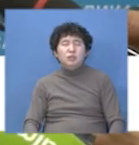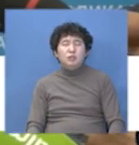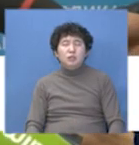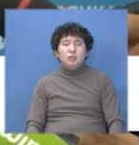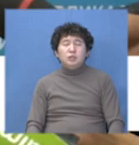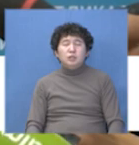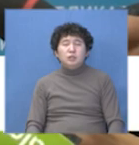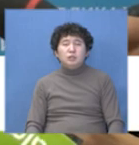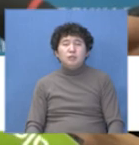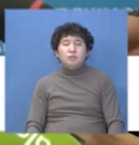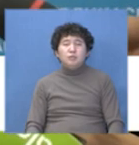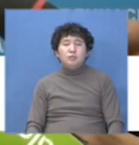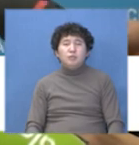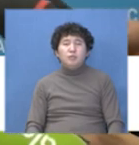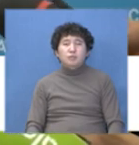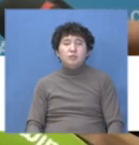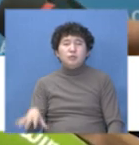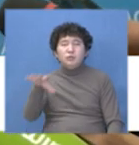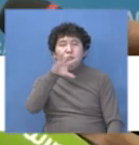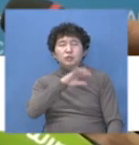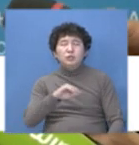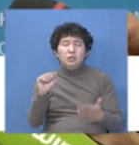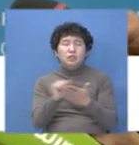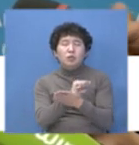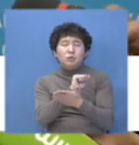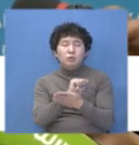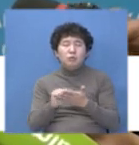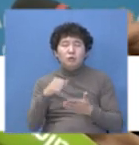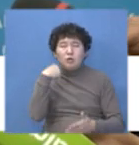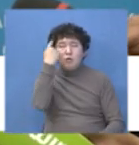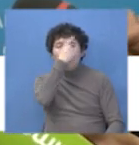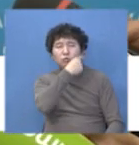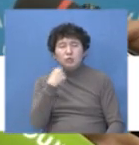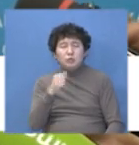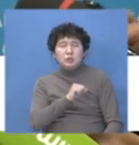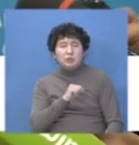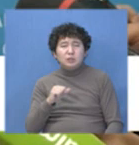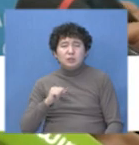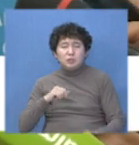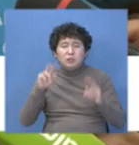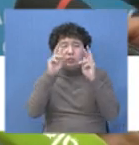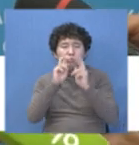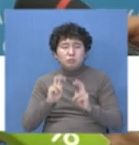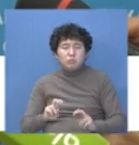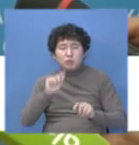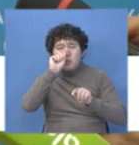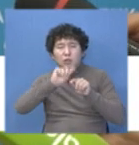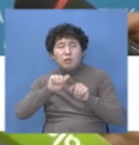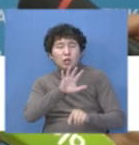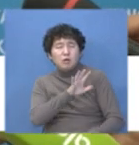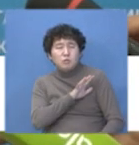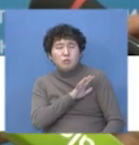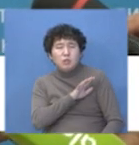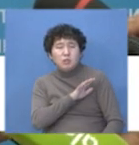Барлық құжаттарды жете қарап, бәрін тексеріп ұзақ уақыт алды. Бірақ